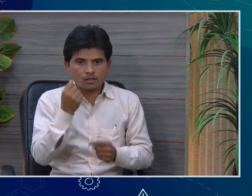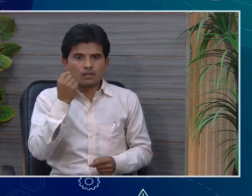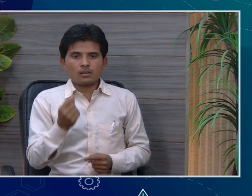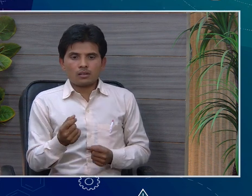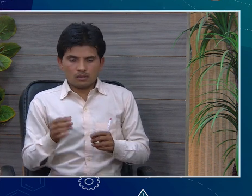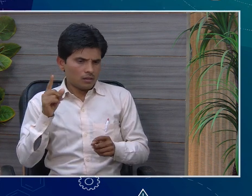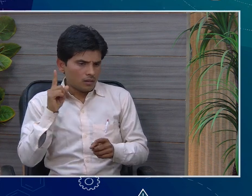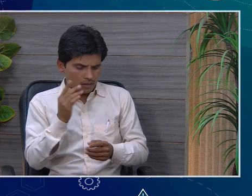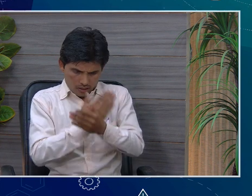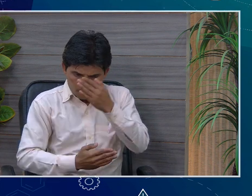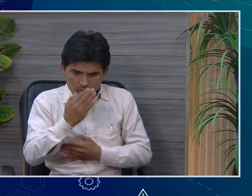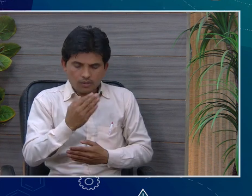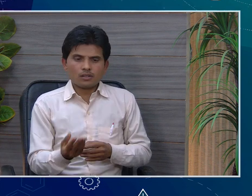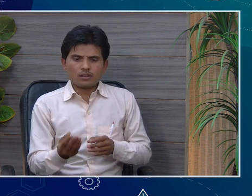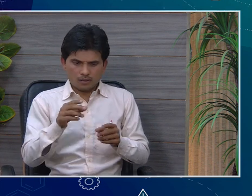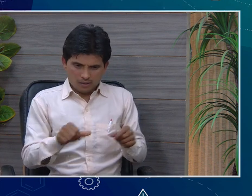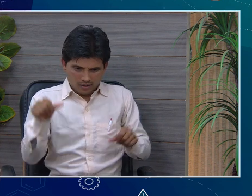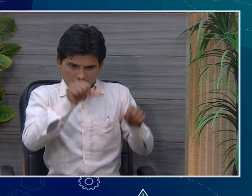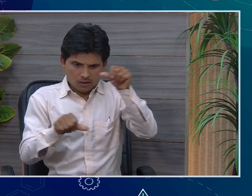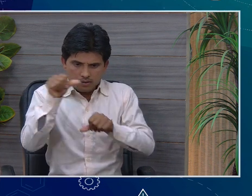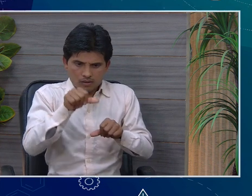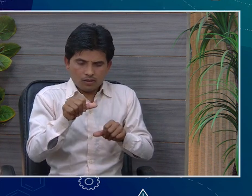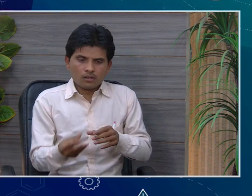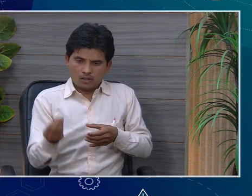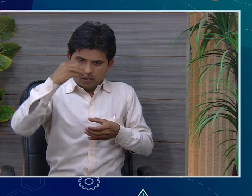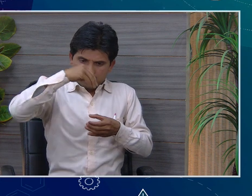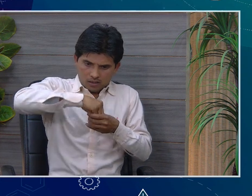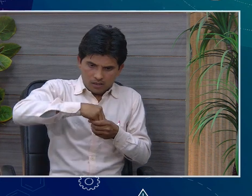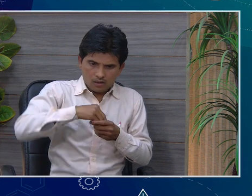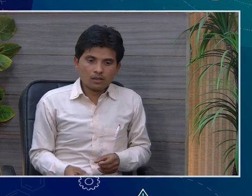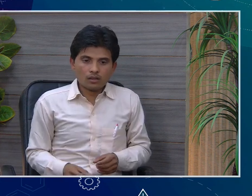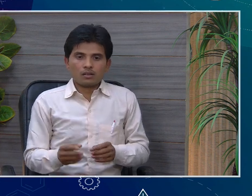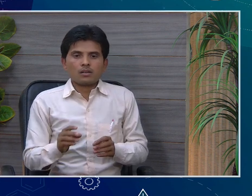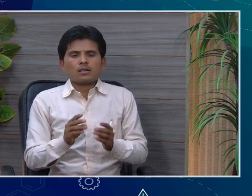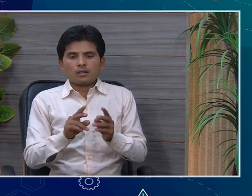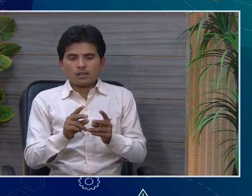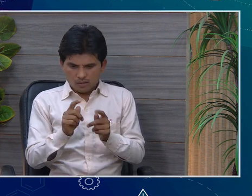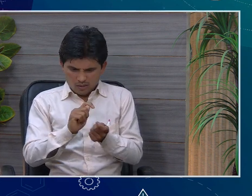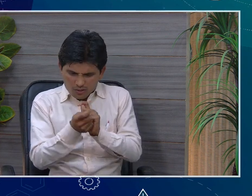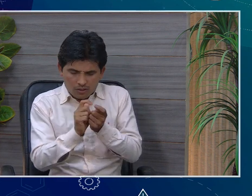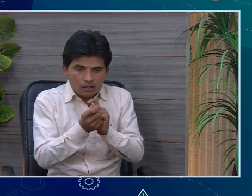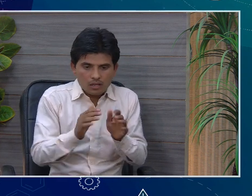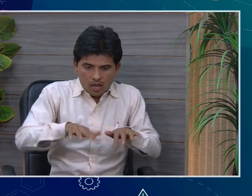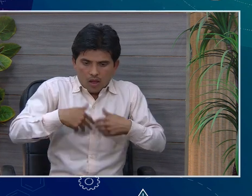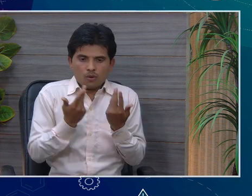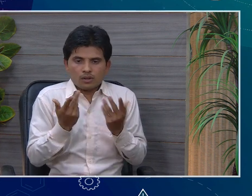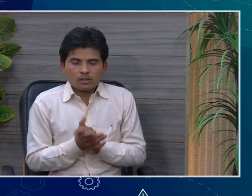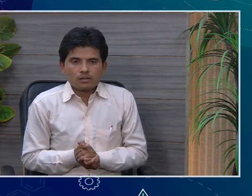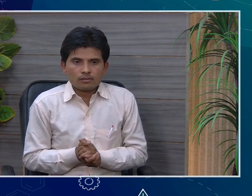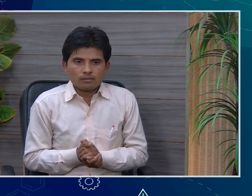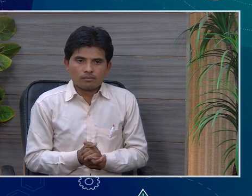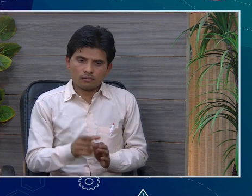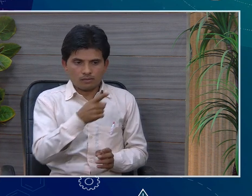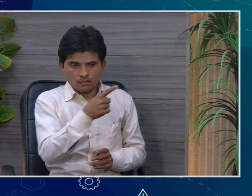नहीं बच्चे साइंस जगह इंप्रूव होते हैं इसलिए थ्रू से बनाया जाता है तो लाभ में क्या के मोडिफिकेशन किए जा सकते हैं यह हमें बताइए साथ